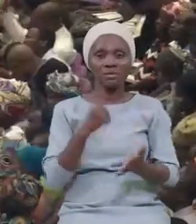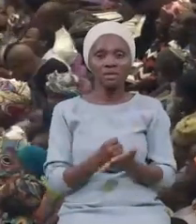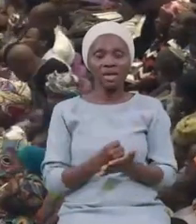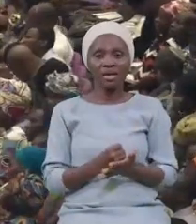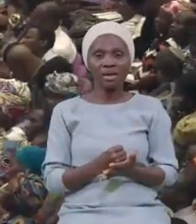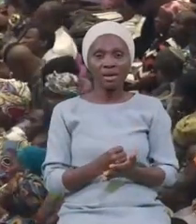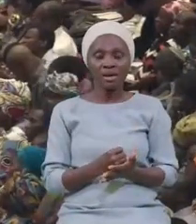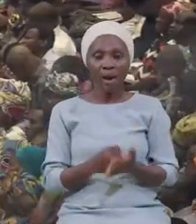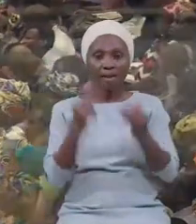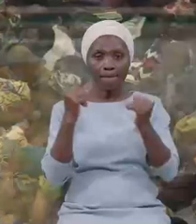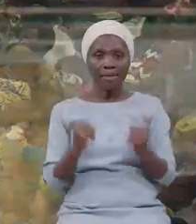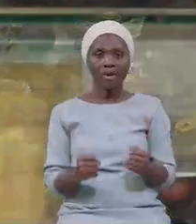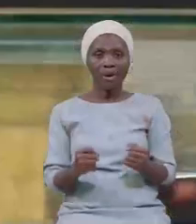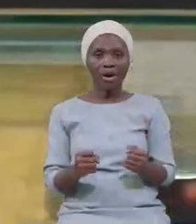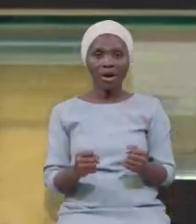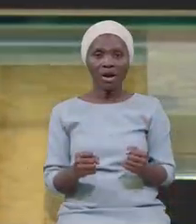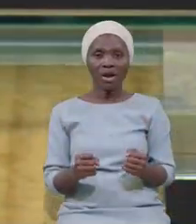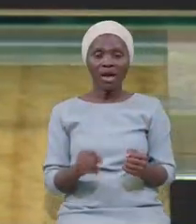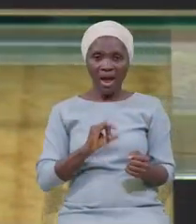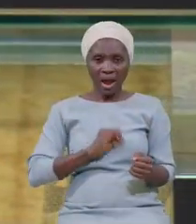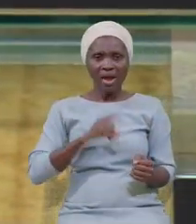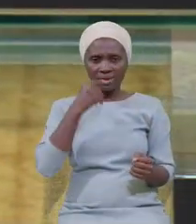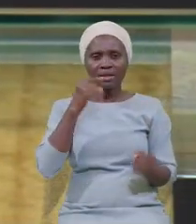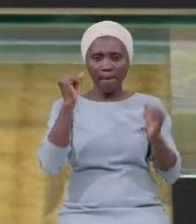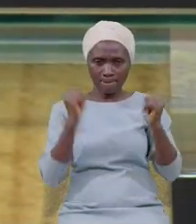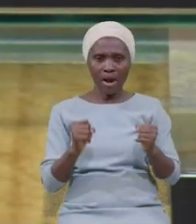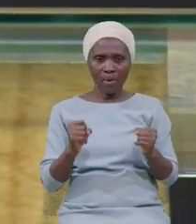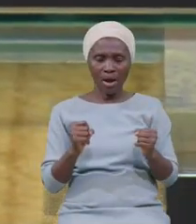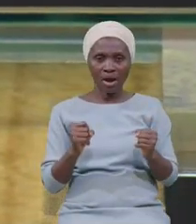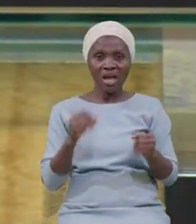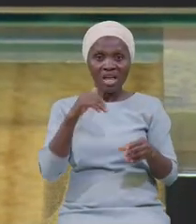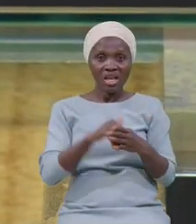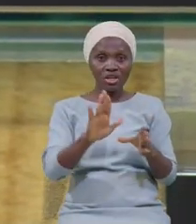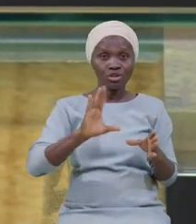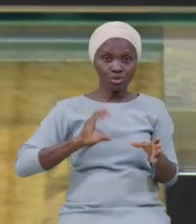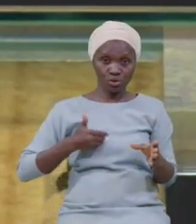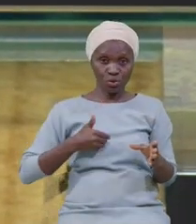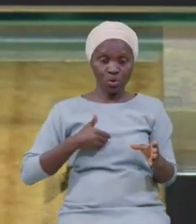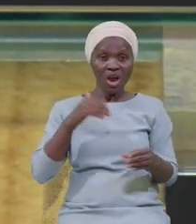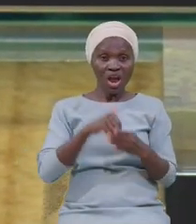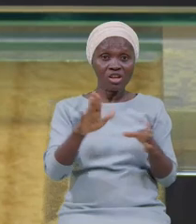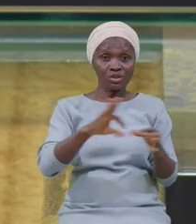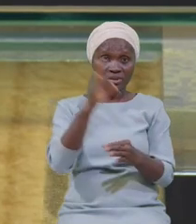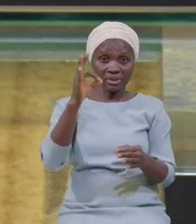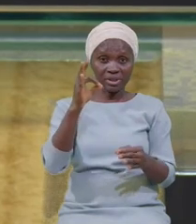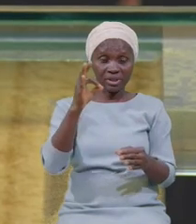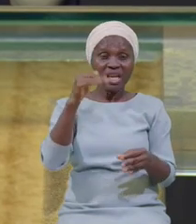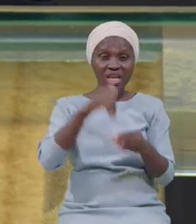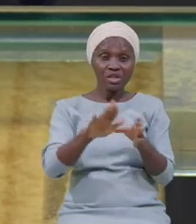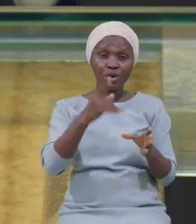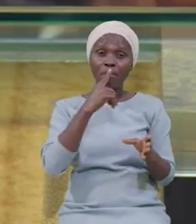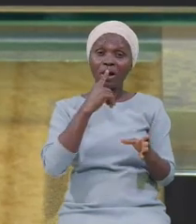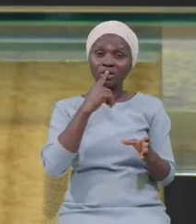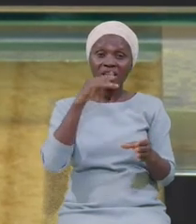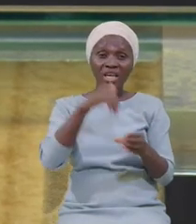Jésus. La puissance. Je dis la puissance dans votre âme, dans votre esprit, dans votre